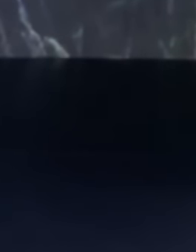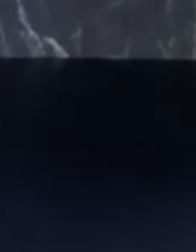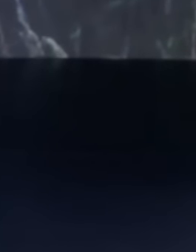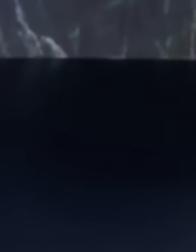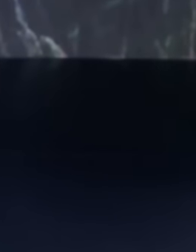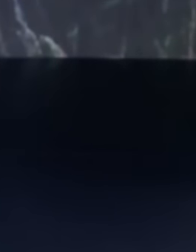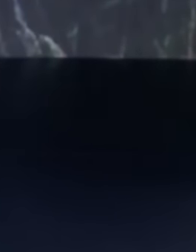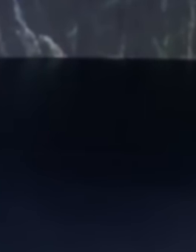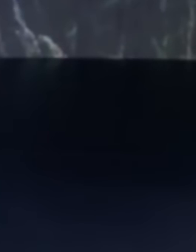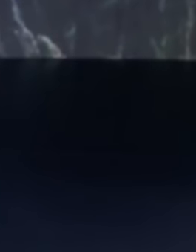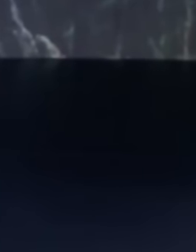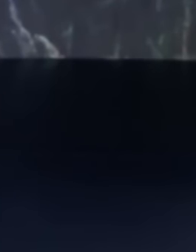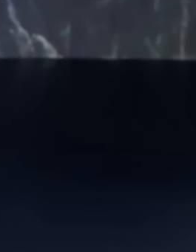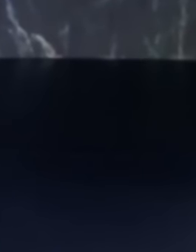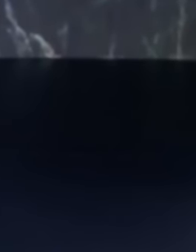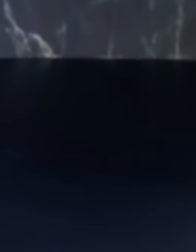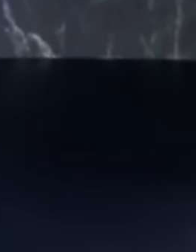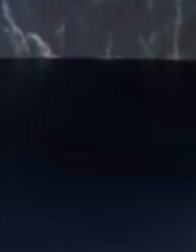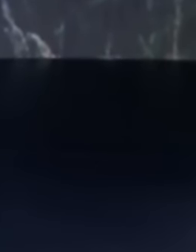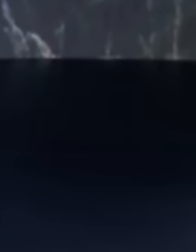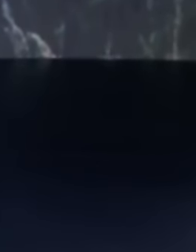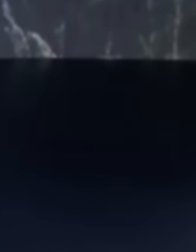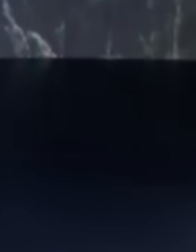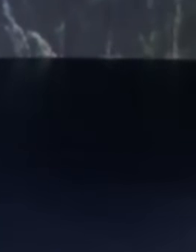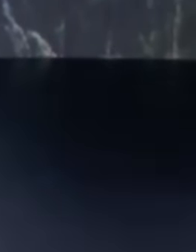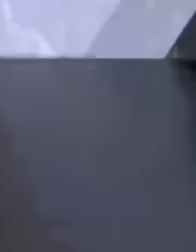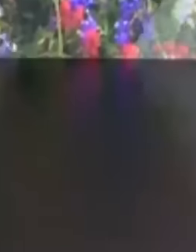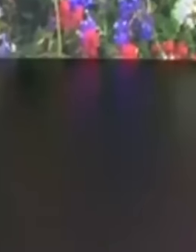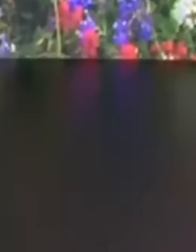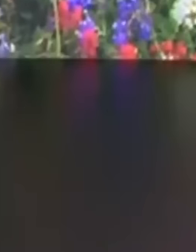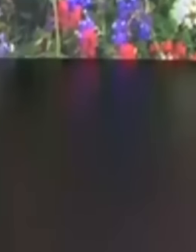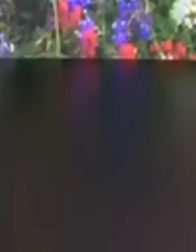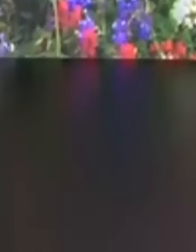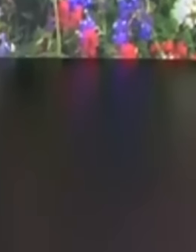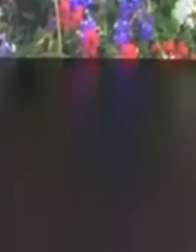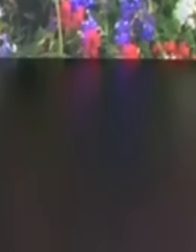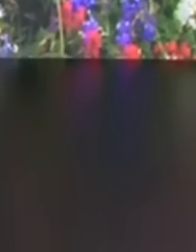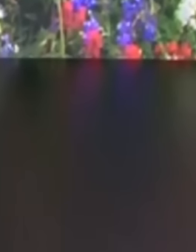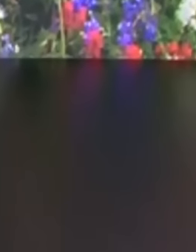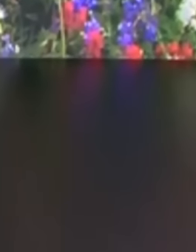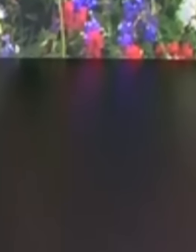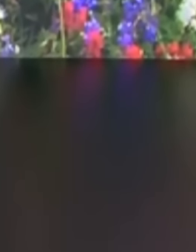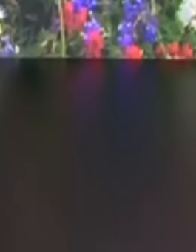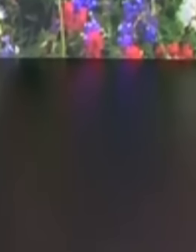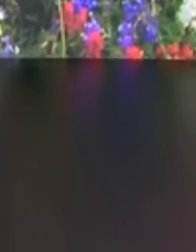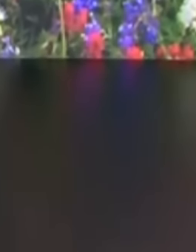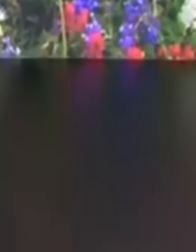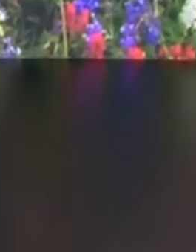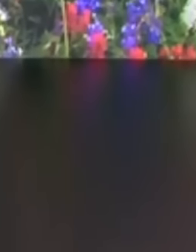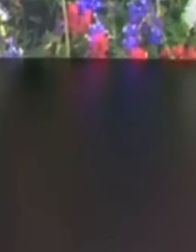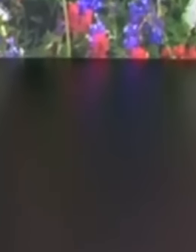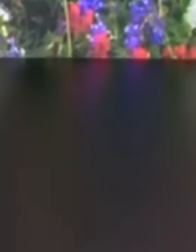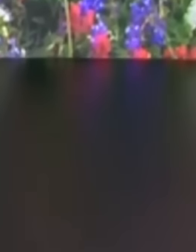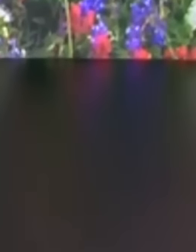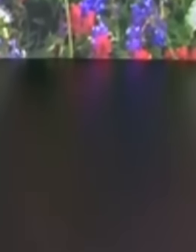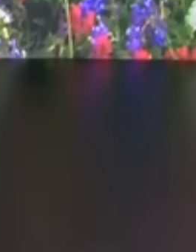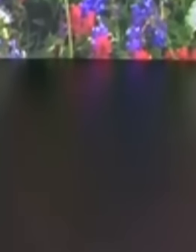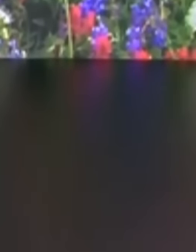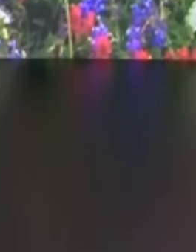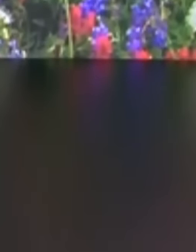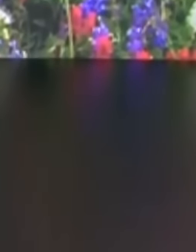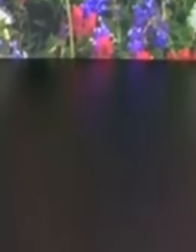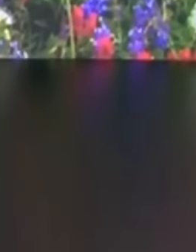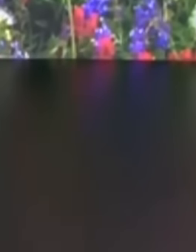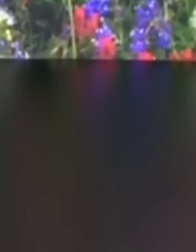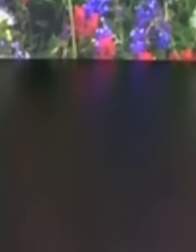18, Ақтауда 23 градус жоғары болады. Оңтүстіктің басым бөлігінде көшпелі бұлт шығады, тек Талдықорған мен Қонаевта